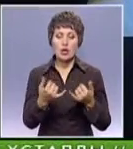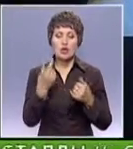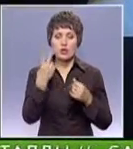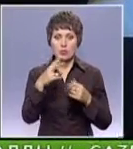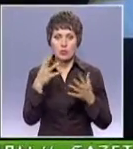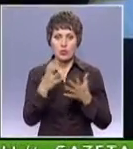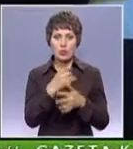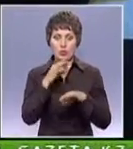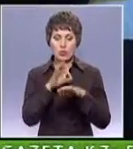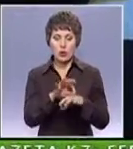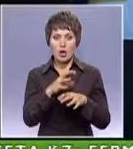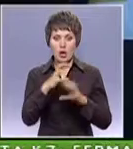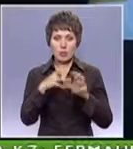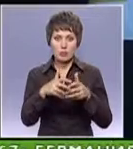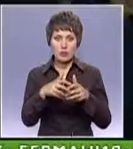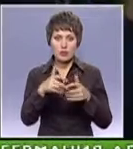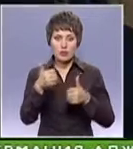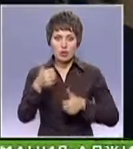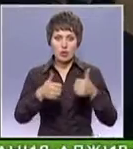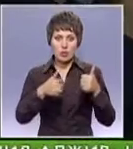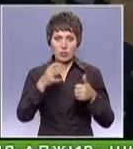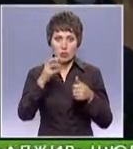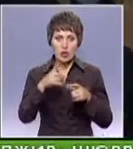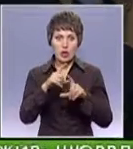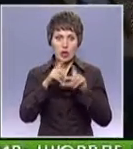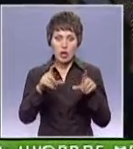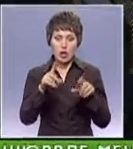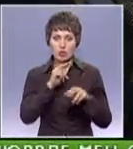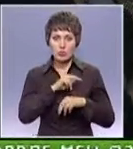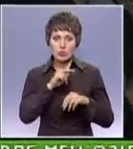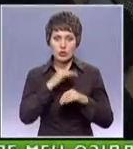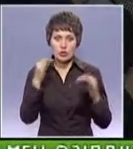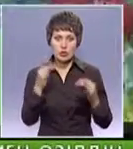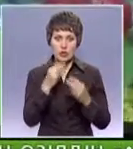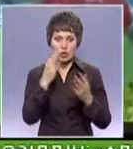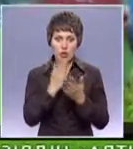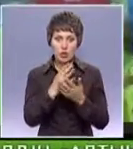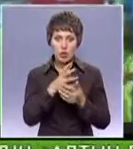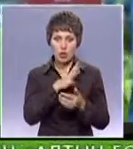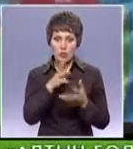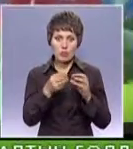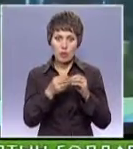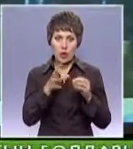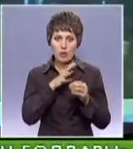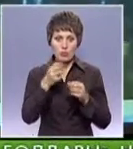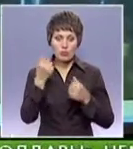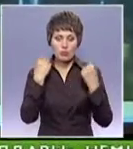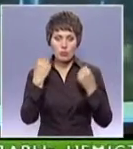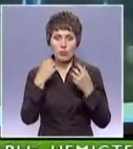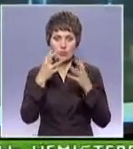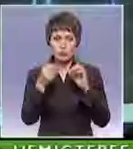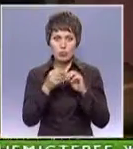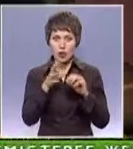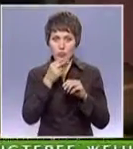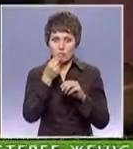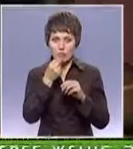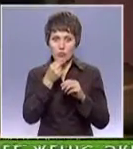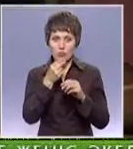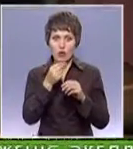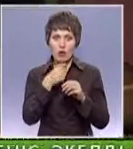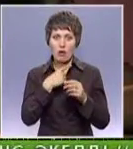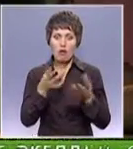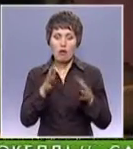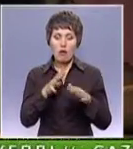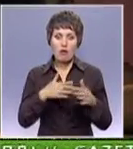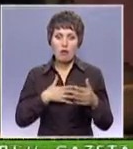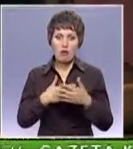20-шы рет өткізіп отырған әлем чемпионатында букмекерлік кеңселер жұмысы қызған шағы. Төрткүл дүние көз тіккен спорт додасы десе, ішкен асын жерге қоятын